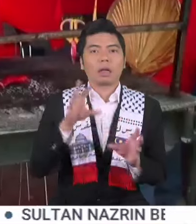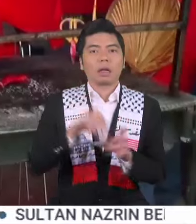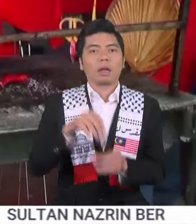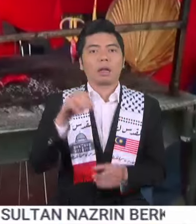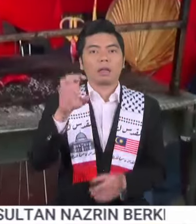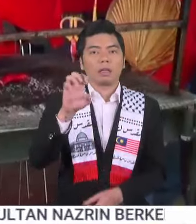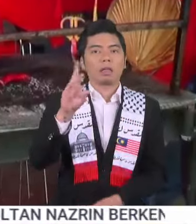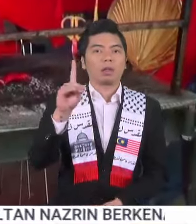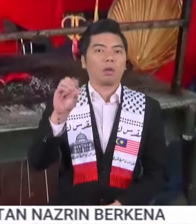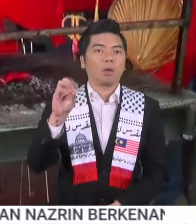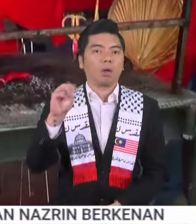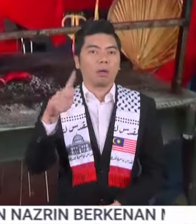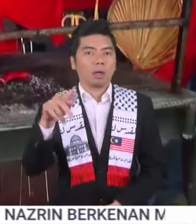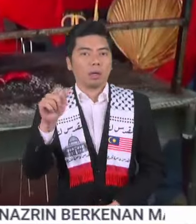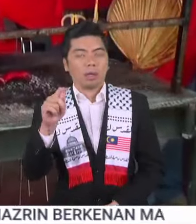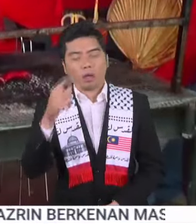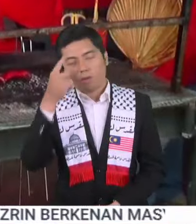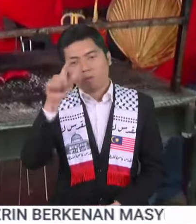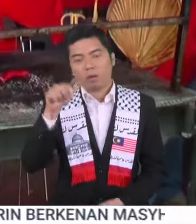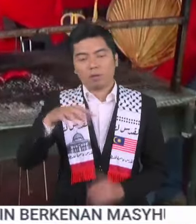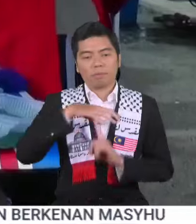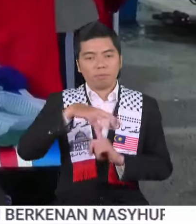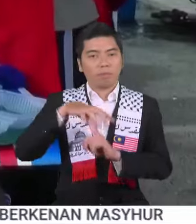digitalisasi di bazar